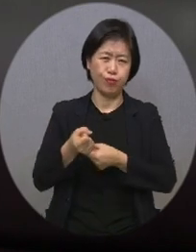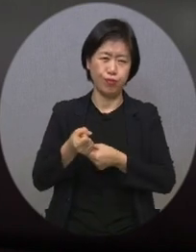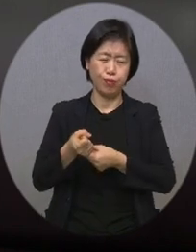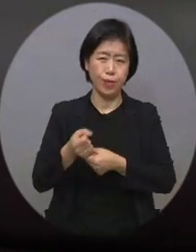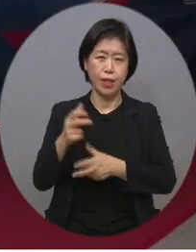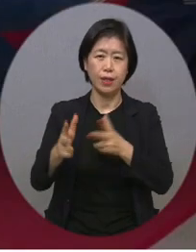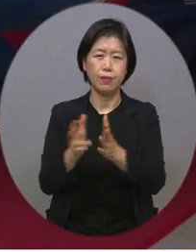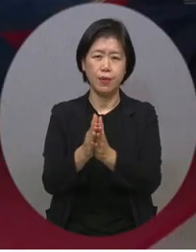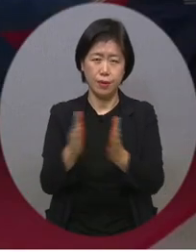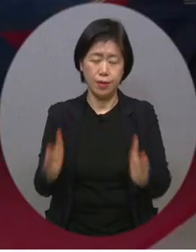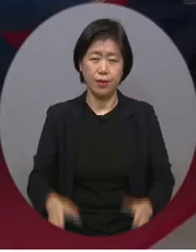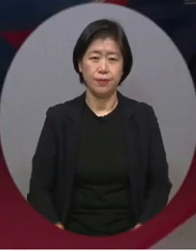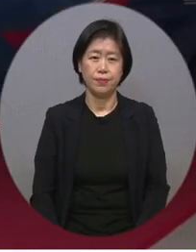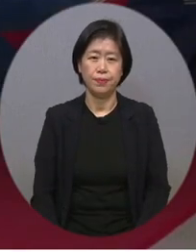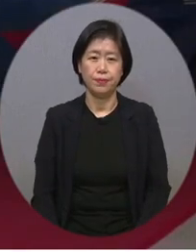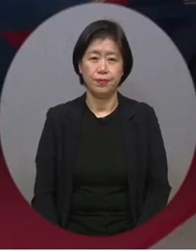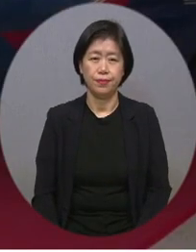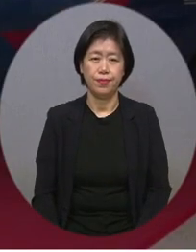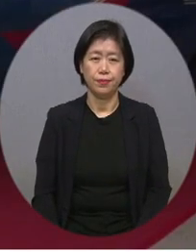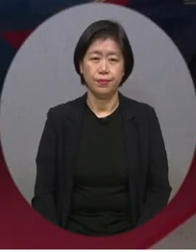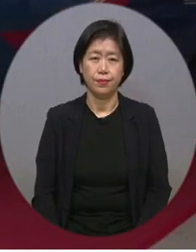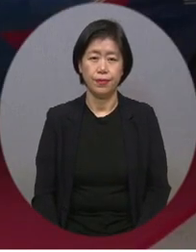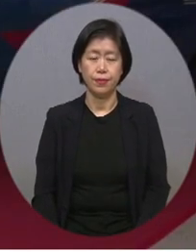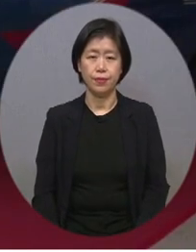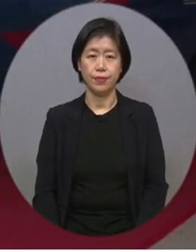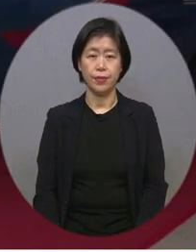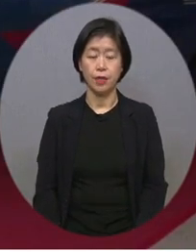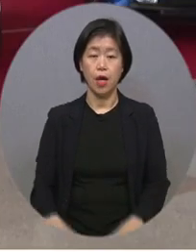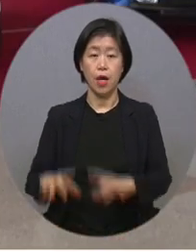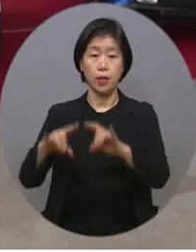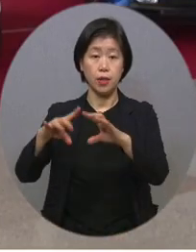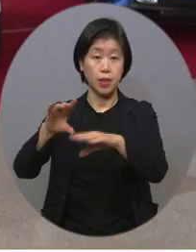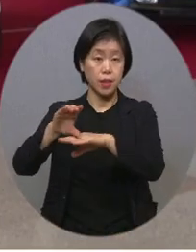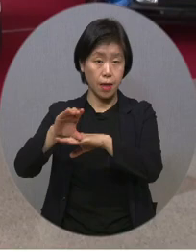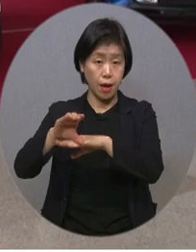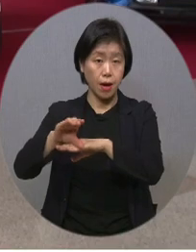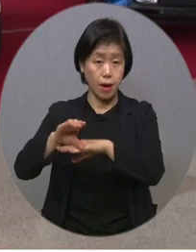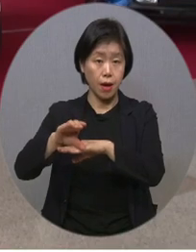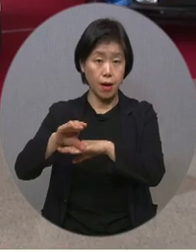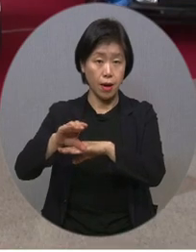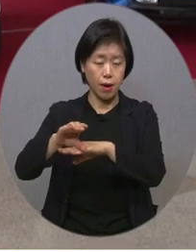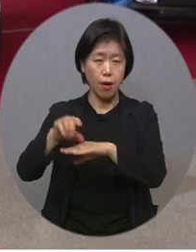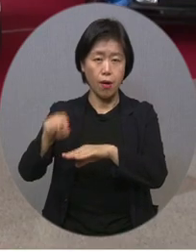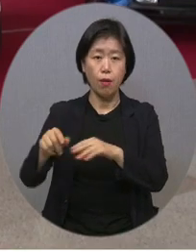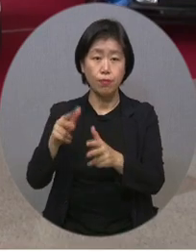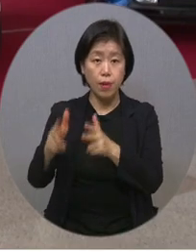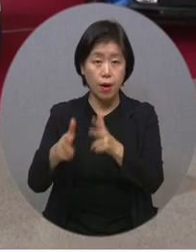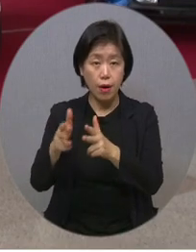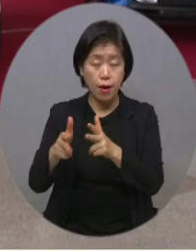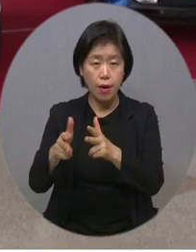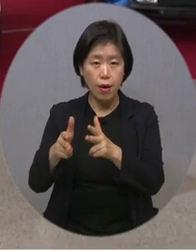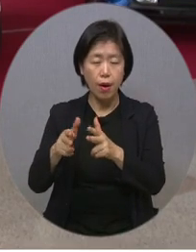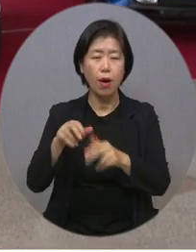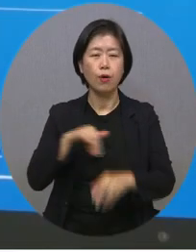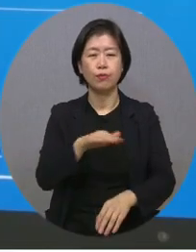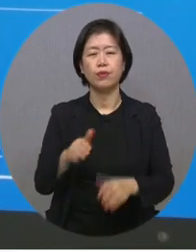있고요. 그래서 전기차 부분은 군산형 일자리로 네, 네. 올해부터 지금 출범을